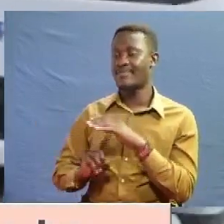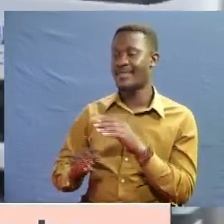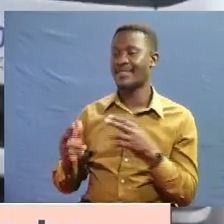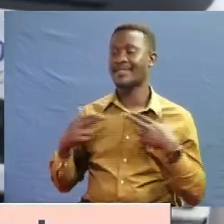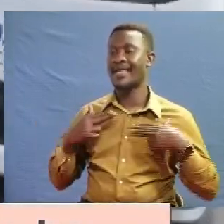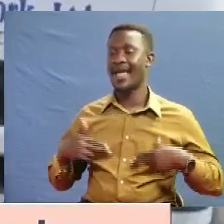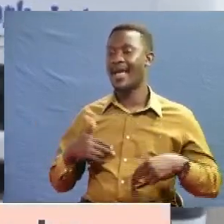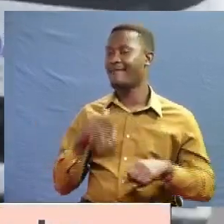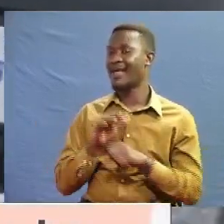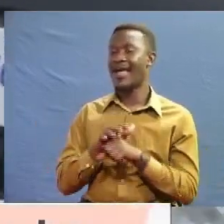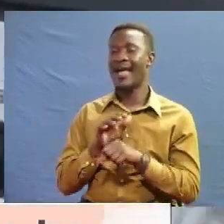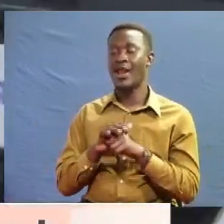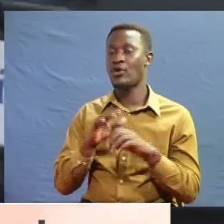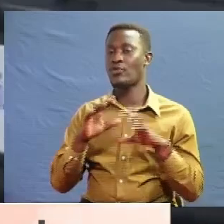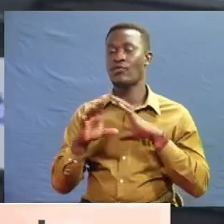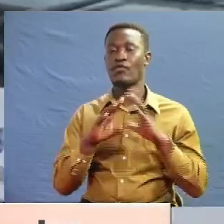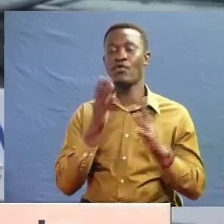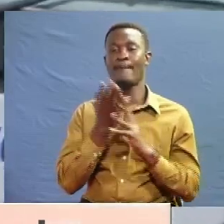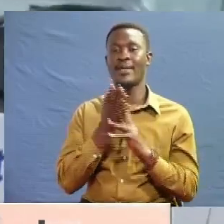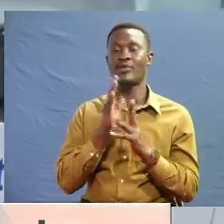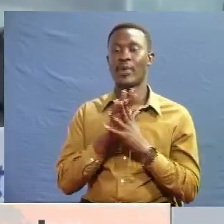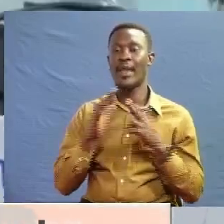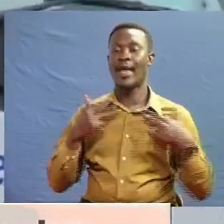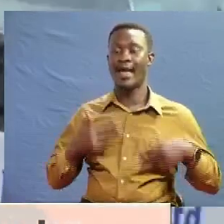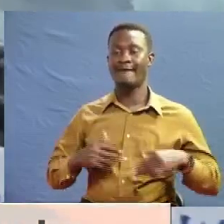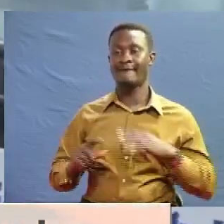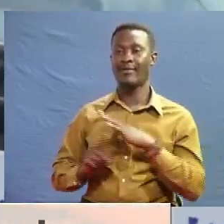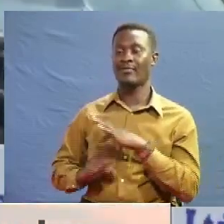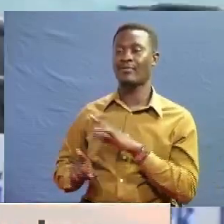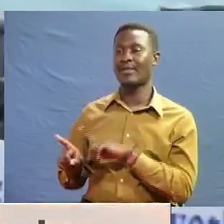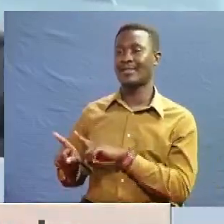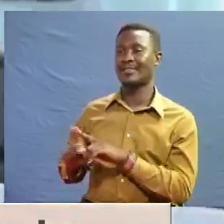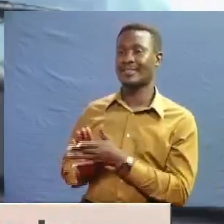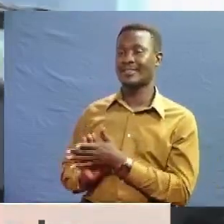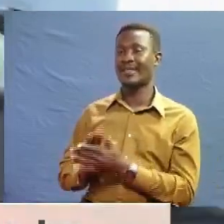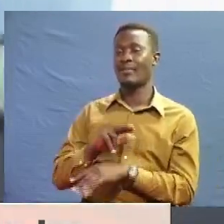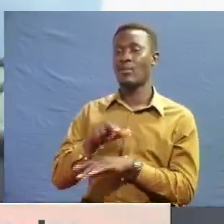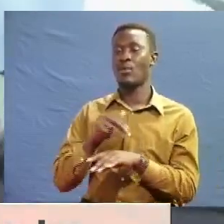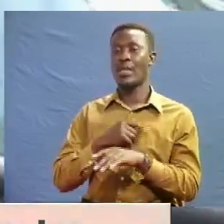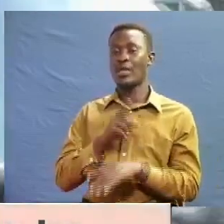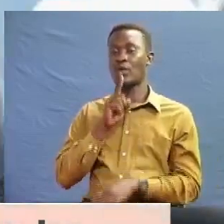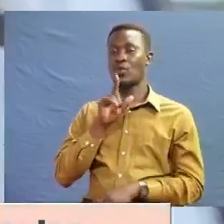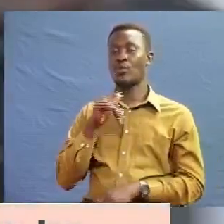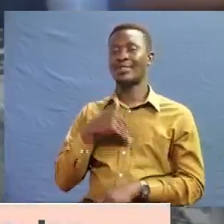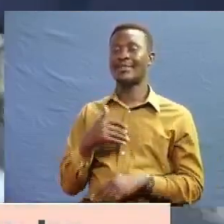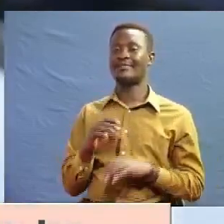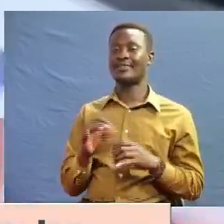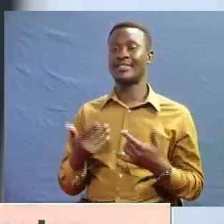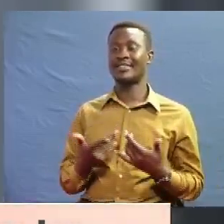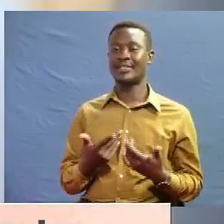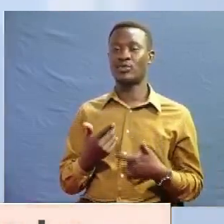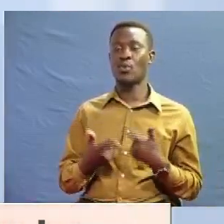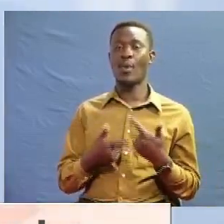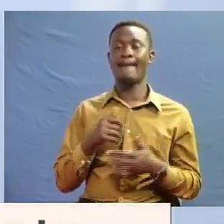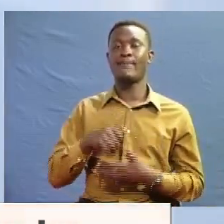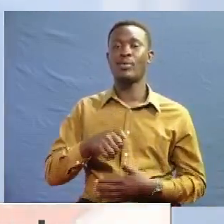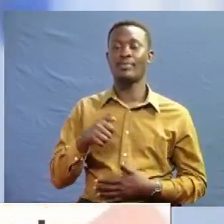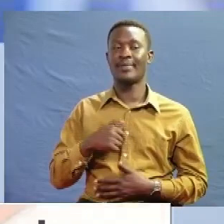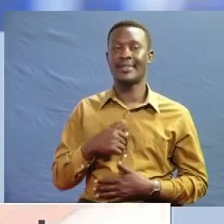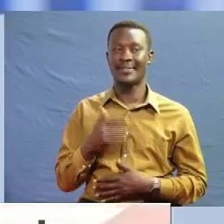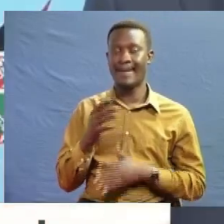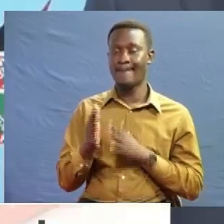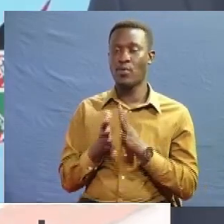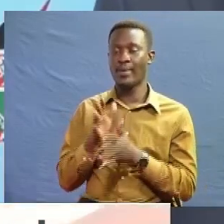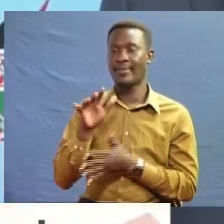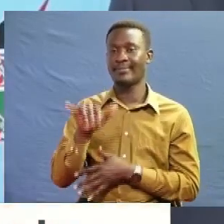na mazungumzo makubwa kati ya Wizara ya Afya na Hazina ya Taifa ili kuhakikisha hakuna ukataji wa bajeti kwa